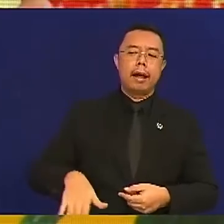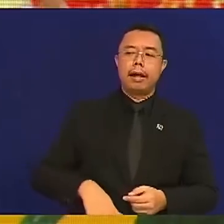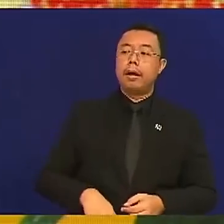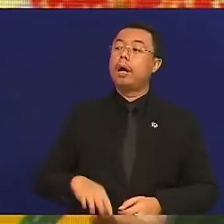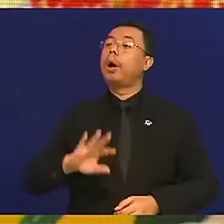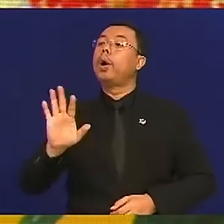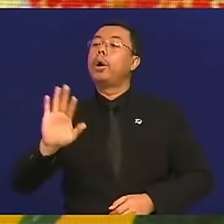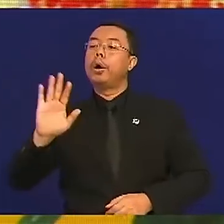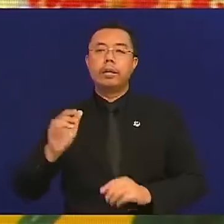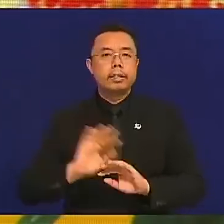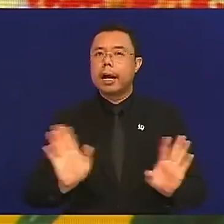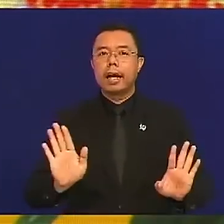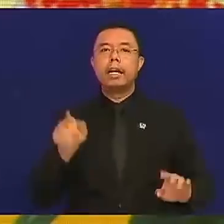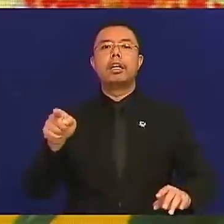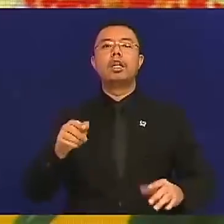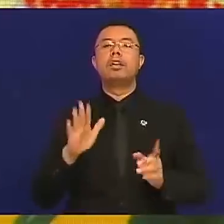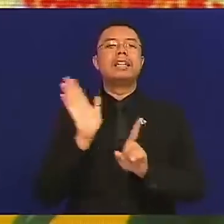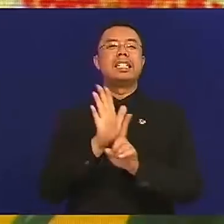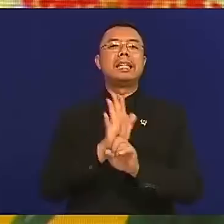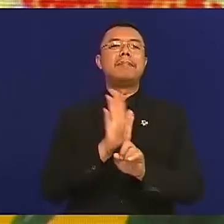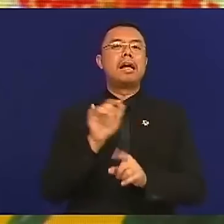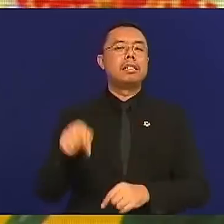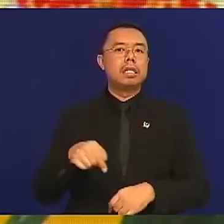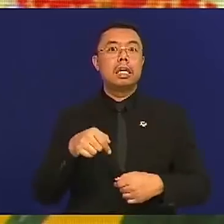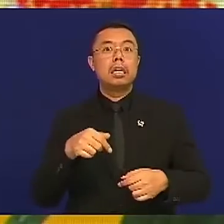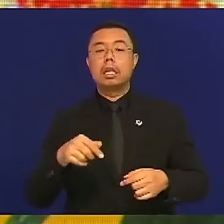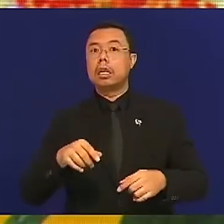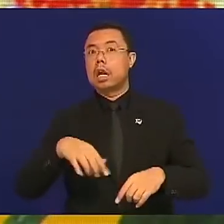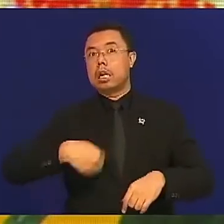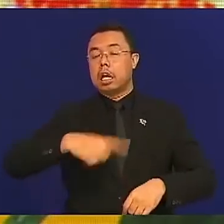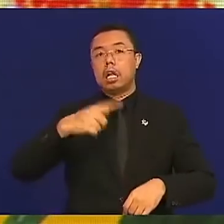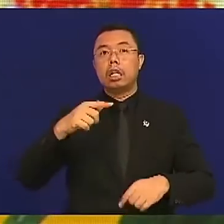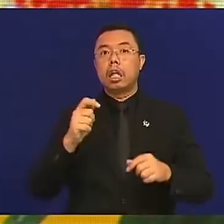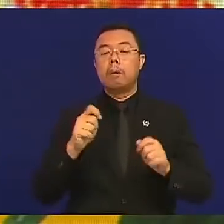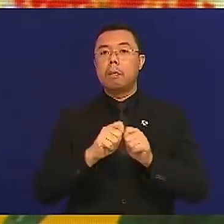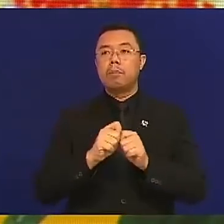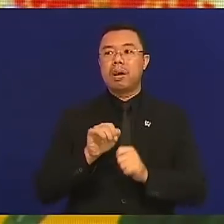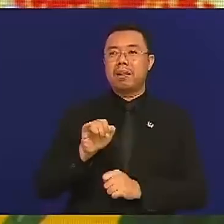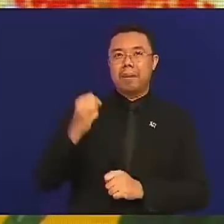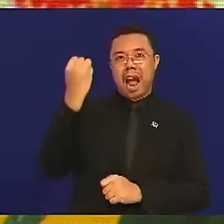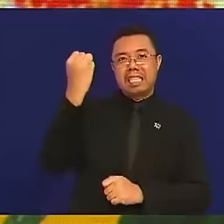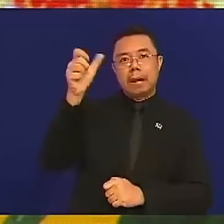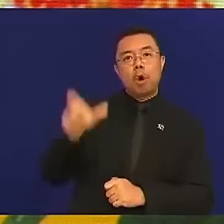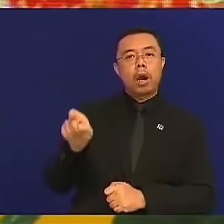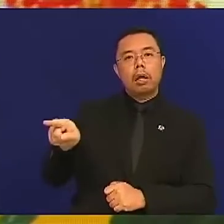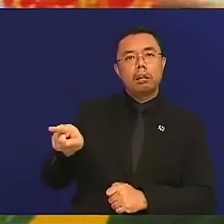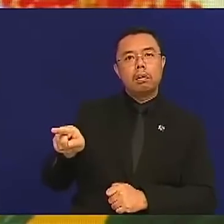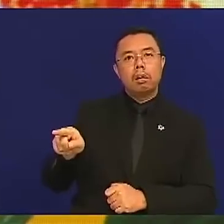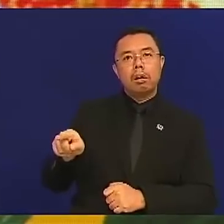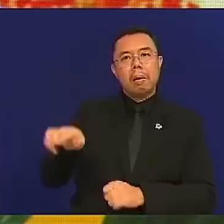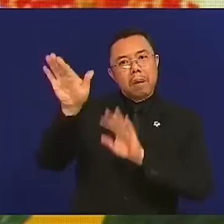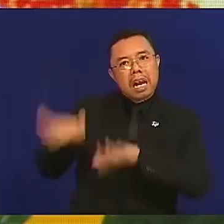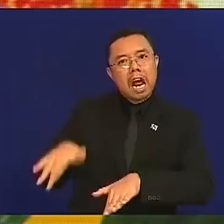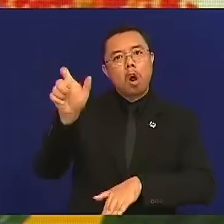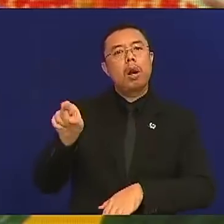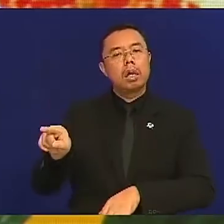harus dibelas kasihani. Itu diskriminasi. Dan tanpa disadari membuat intimidasi itu. Merendahkan